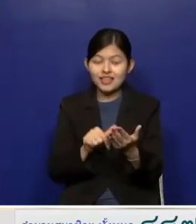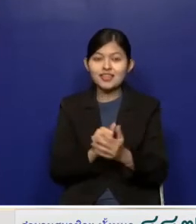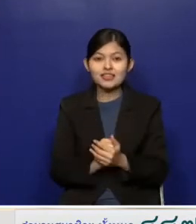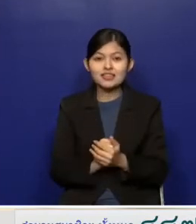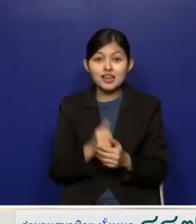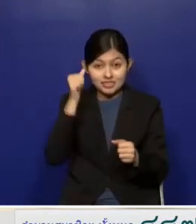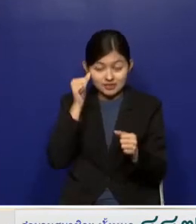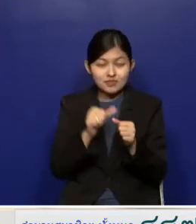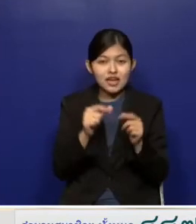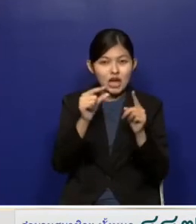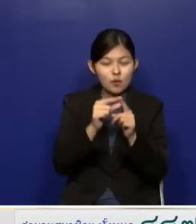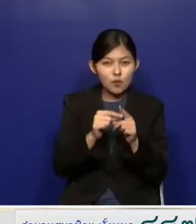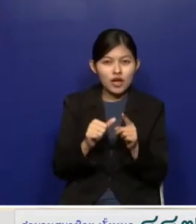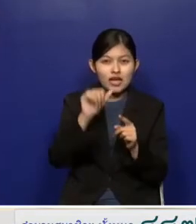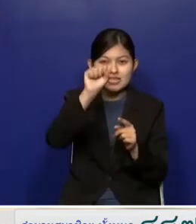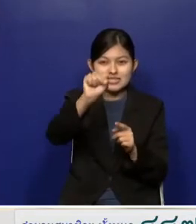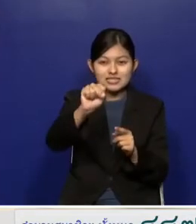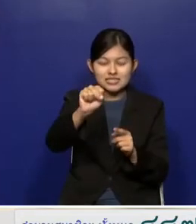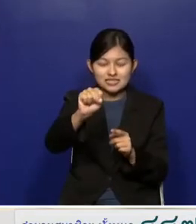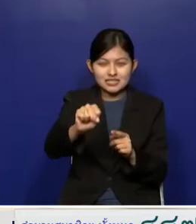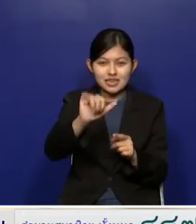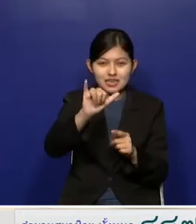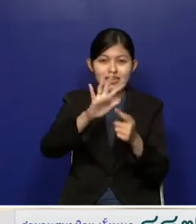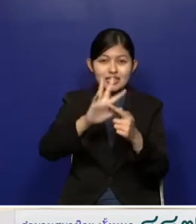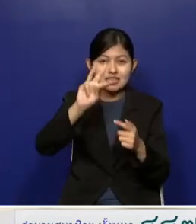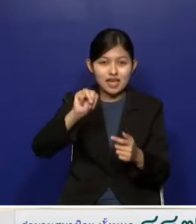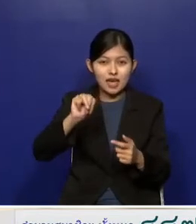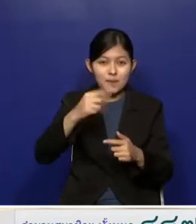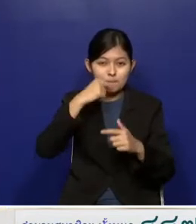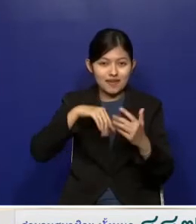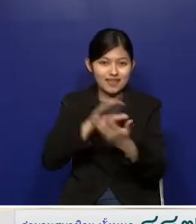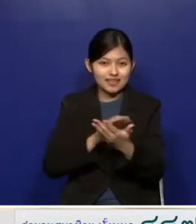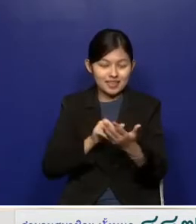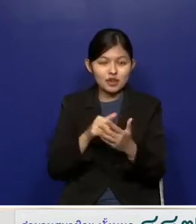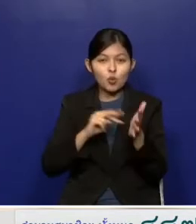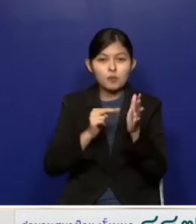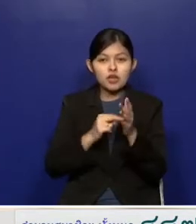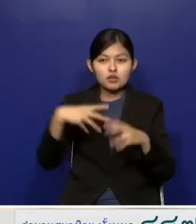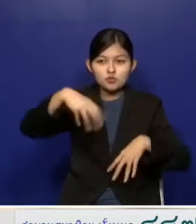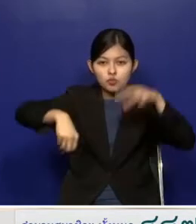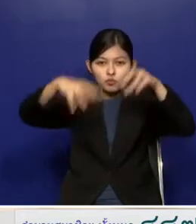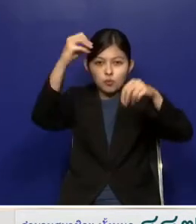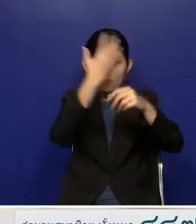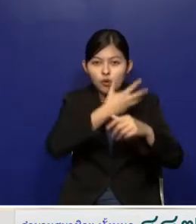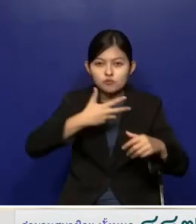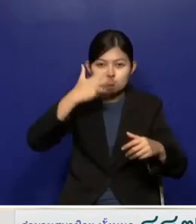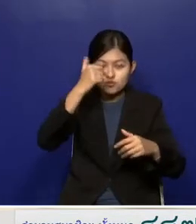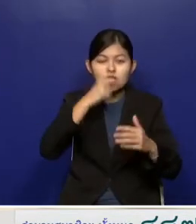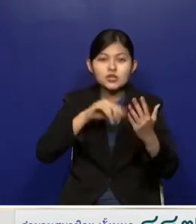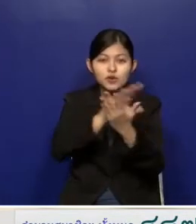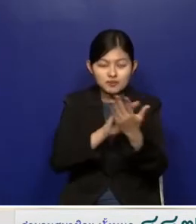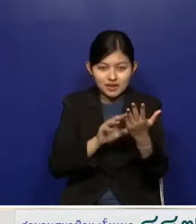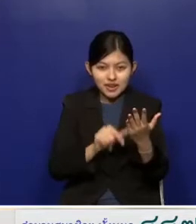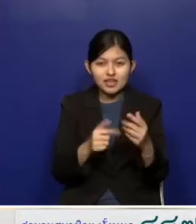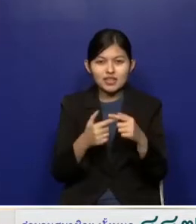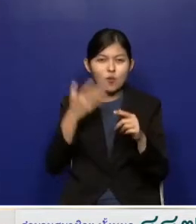ว สยามประเทศนั่กคือความสวยงามความหากหลายองพระหวัธนธรรมี่มใประเทศ Thaiแต่ที่ผ่านมา